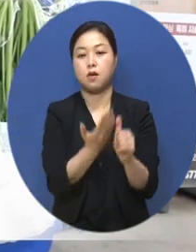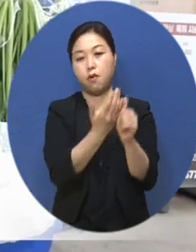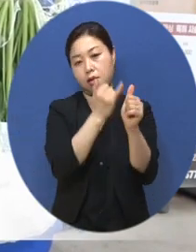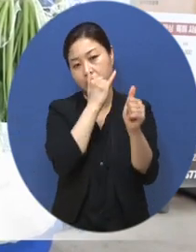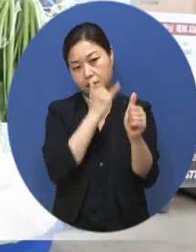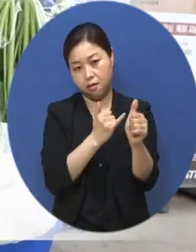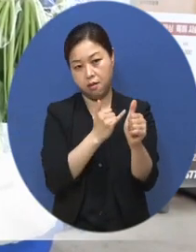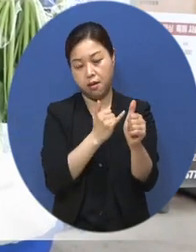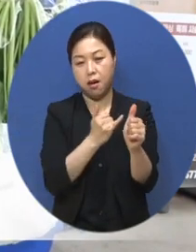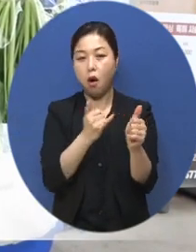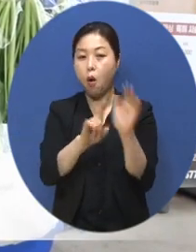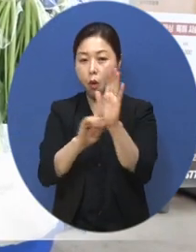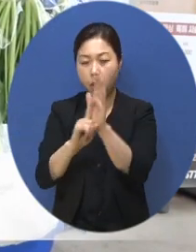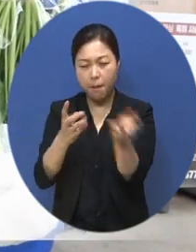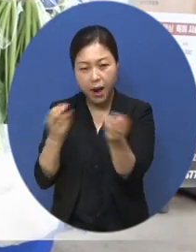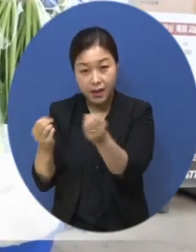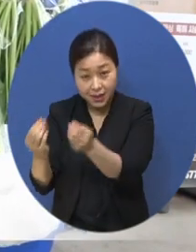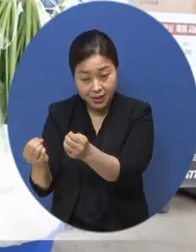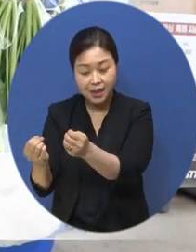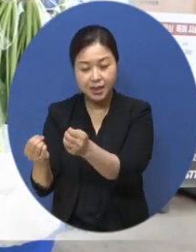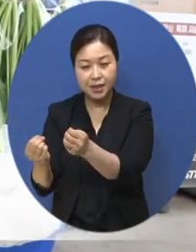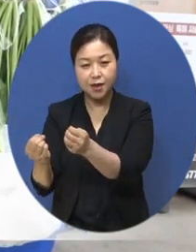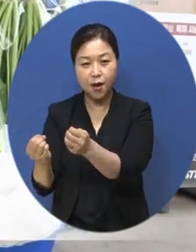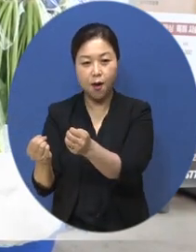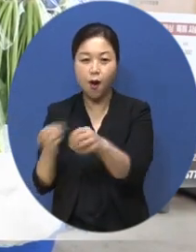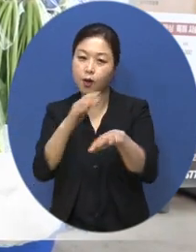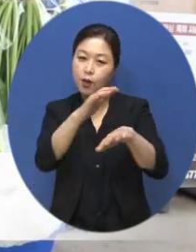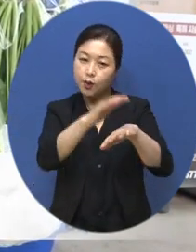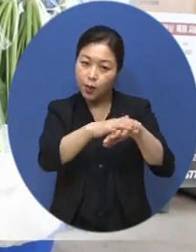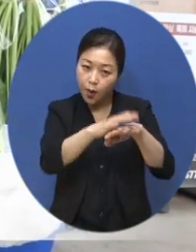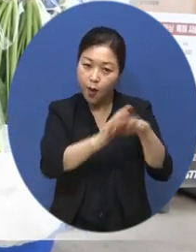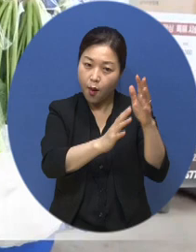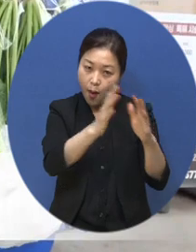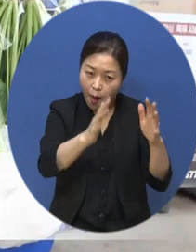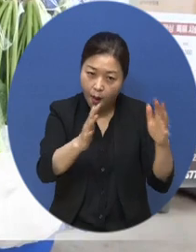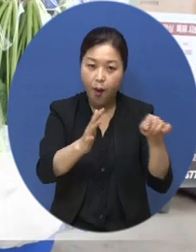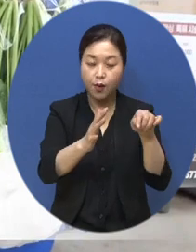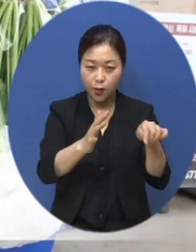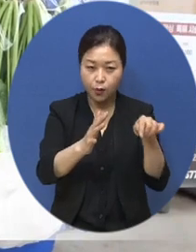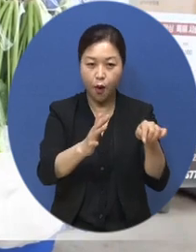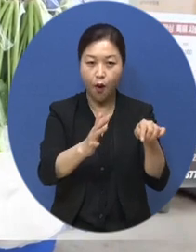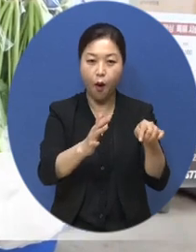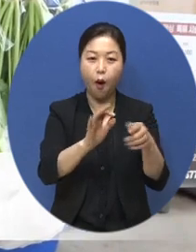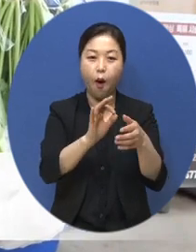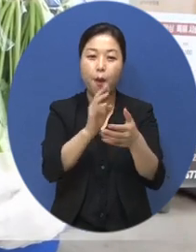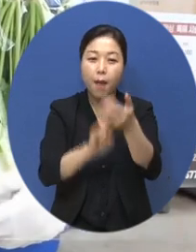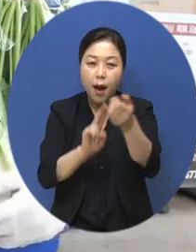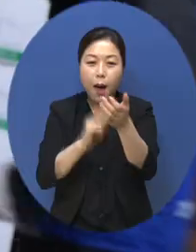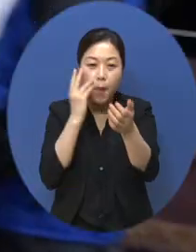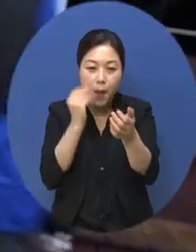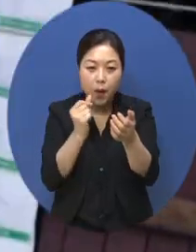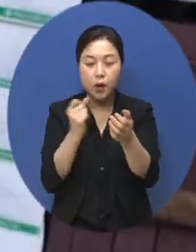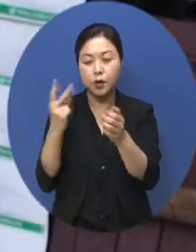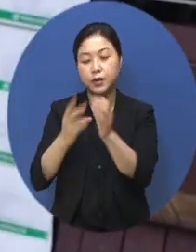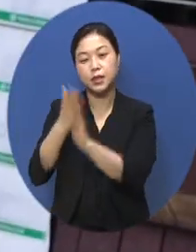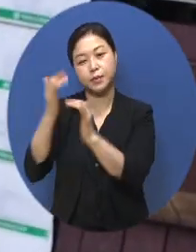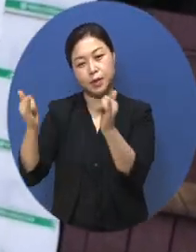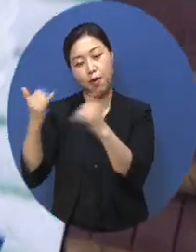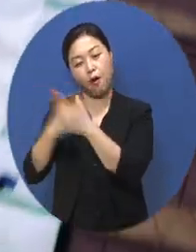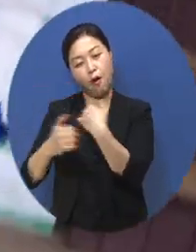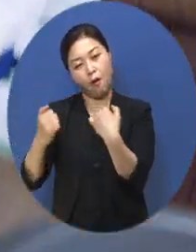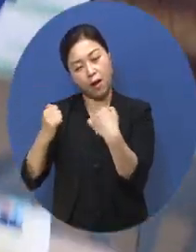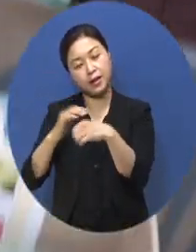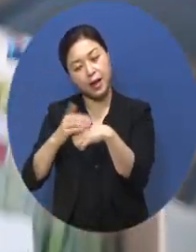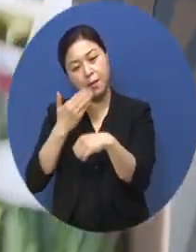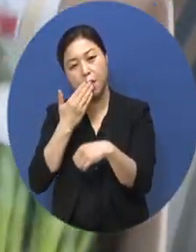때문에요. 많이 홍보해서 그 농가도 좋고 또 우리 시민들도 건강한 먹거리를 먹었으면 좋겠어서. 꾸러미 박스